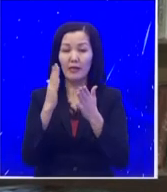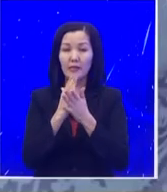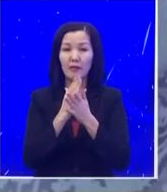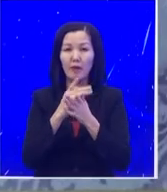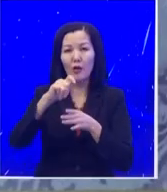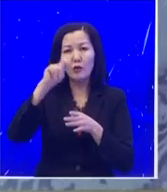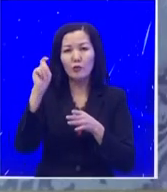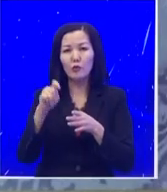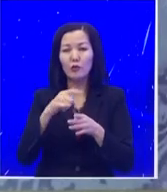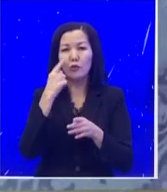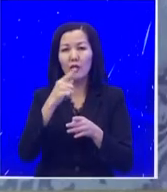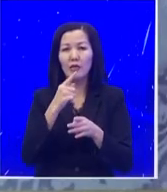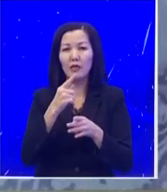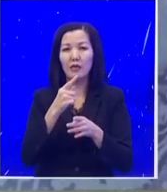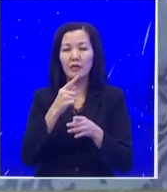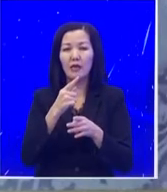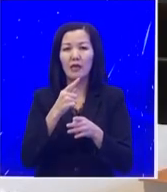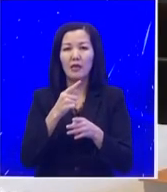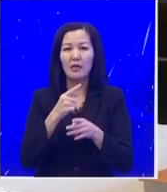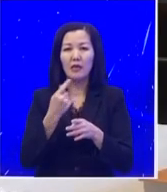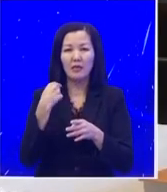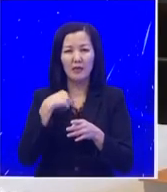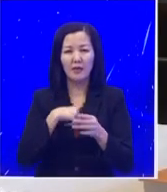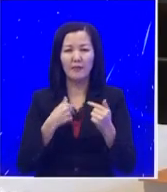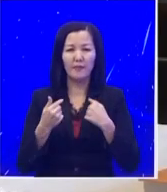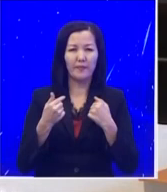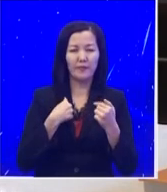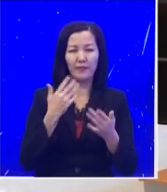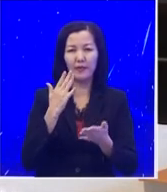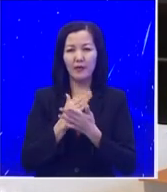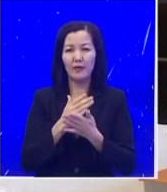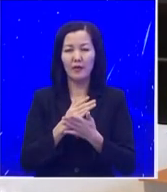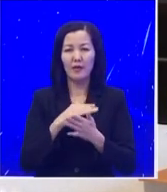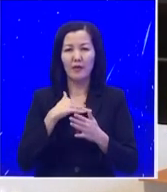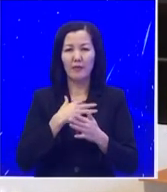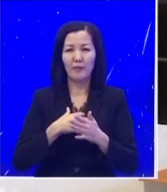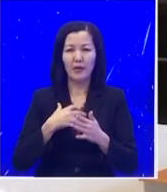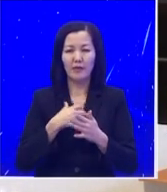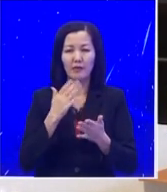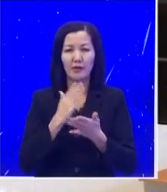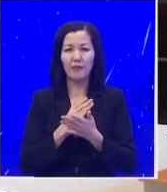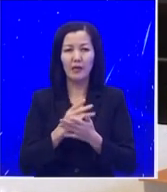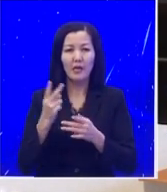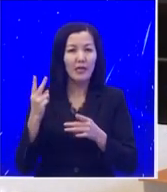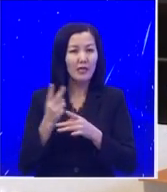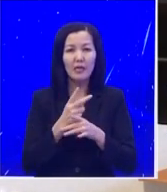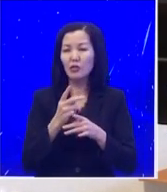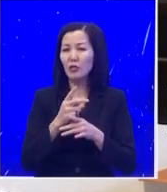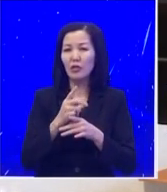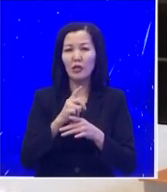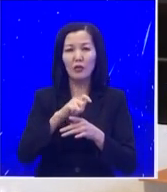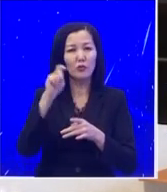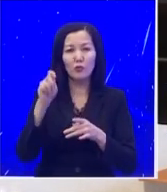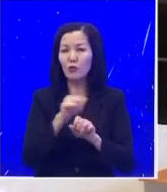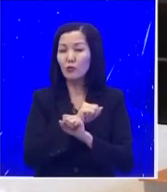сөз қозғалғанда терең күрсінеді. Соғыс деген ол сұмдық. Екінші соғыс болмасын, екінші соғысы